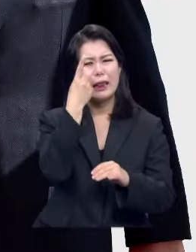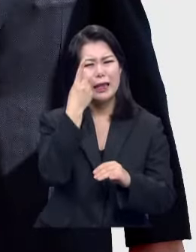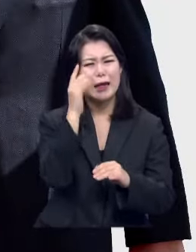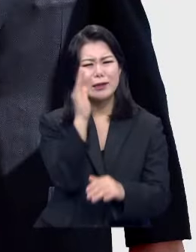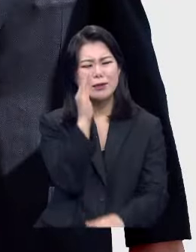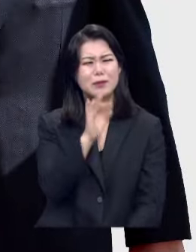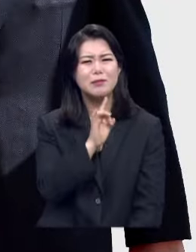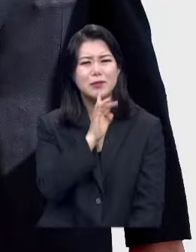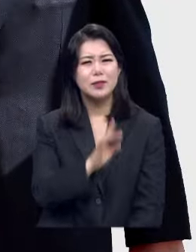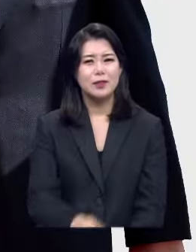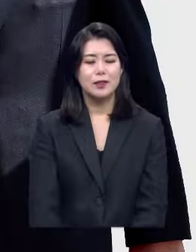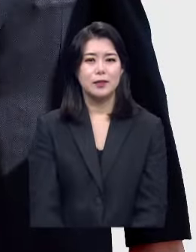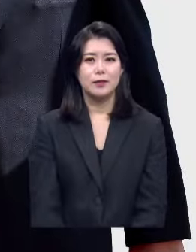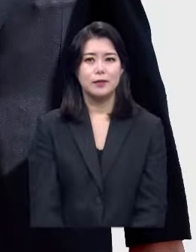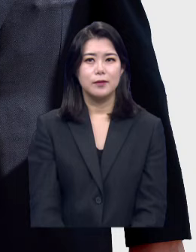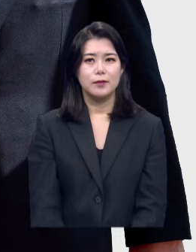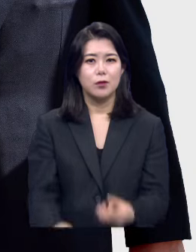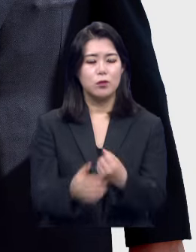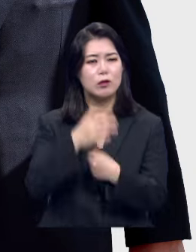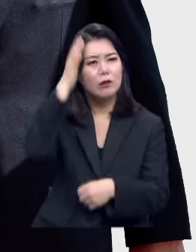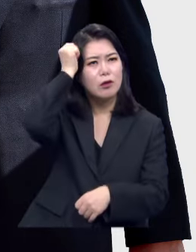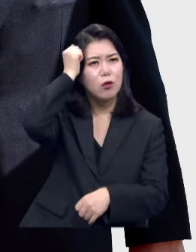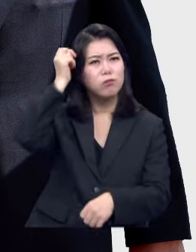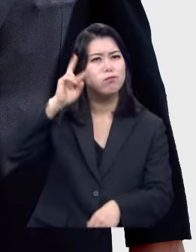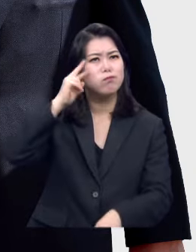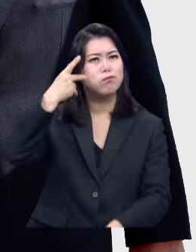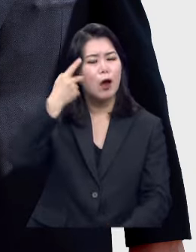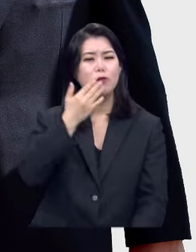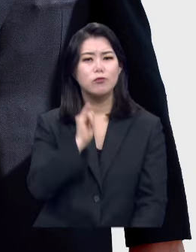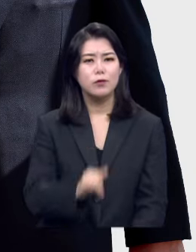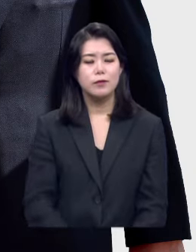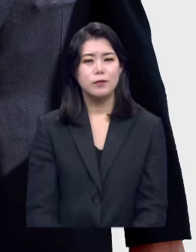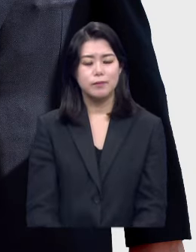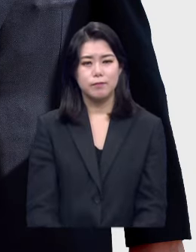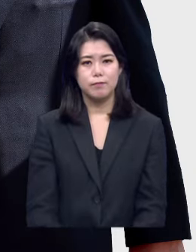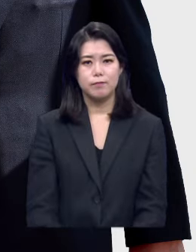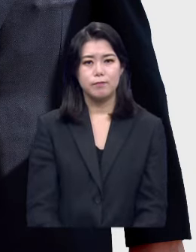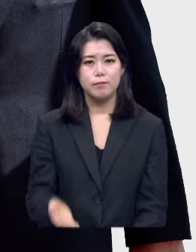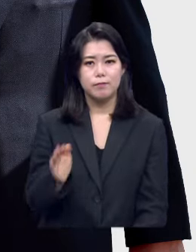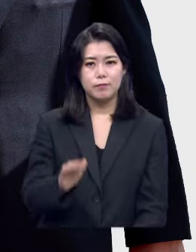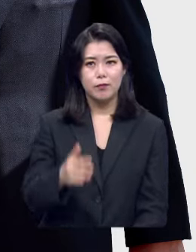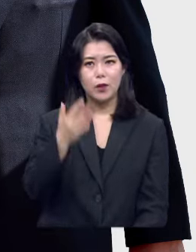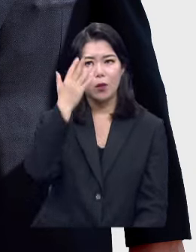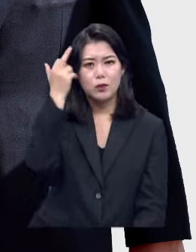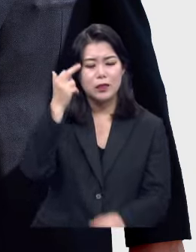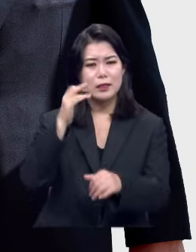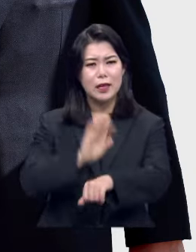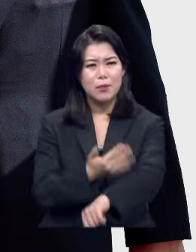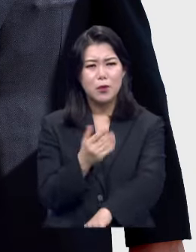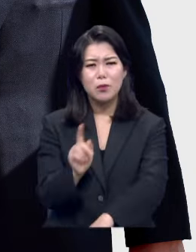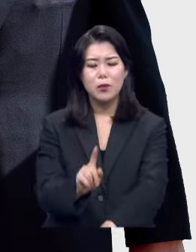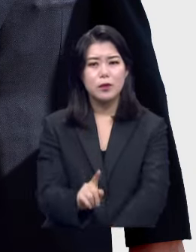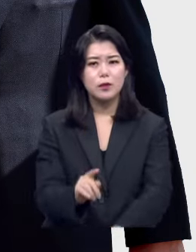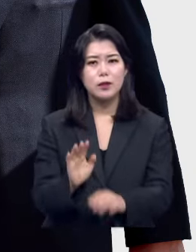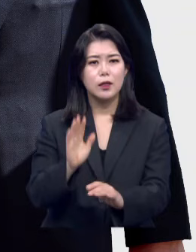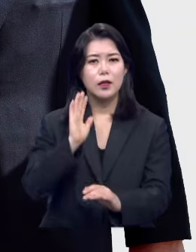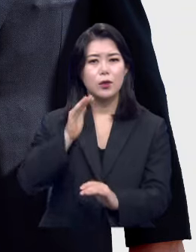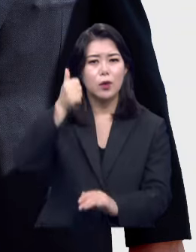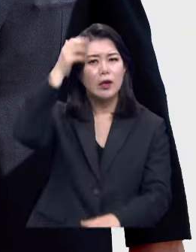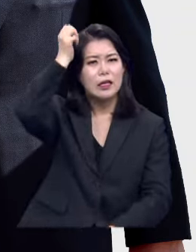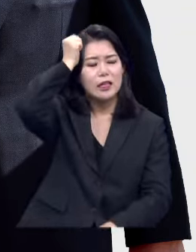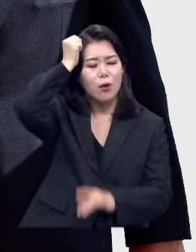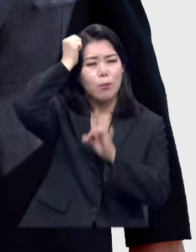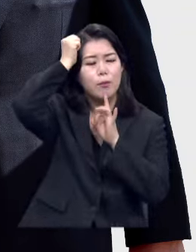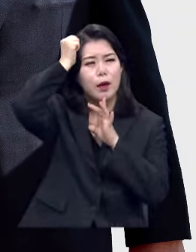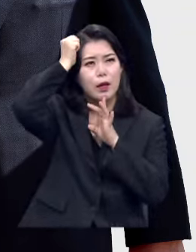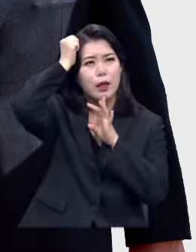남지 거리거든요 그럼 이거는 기억의 착각이 충분히 있을 수 있으나 여기에서 용산이 잘못한 것을 꼽는다고 하면 대통령 기억에만